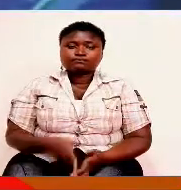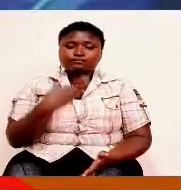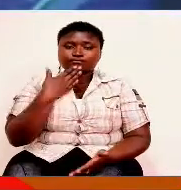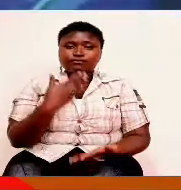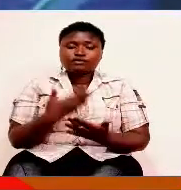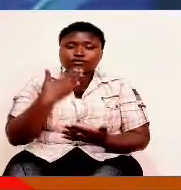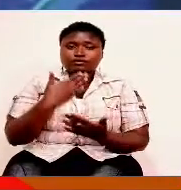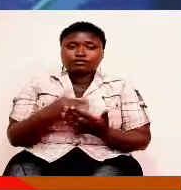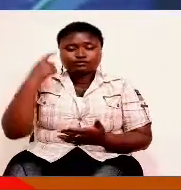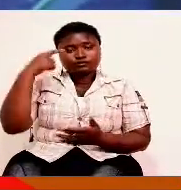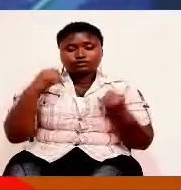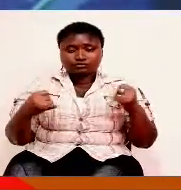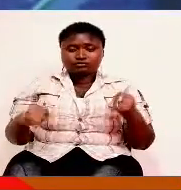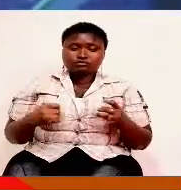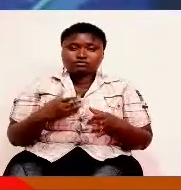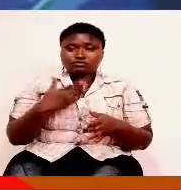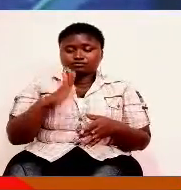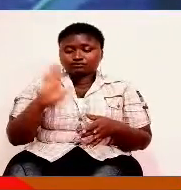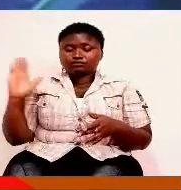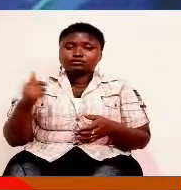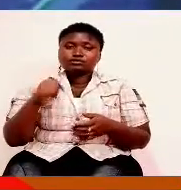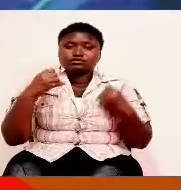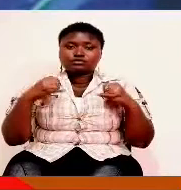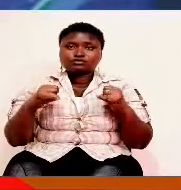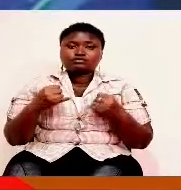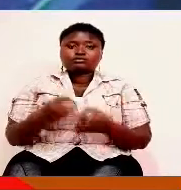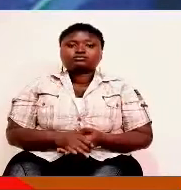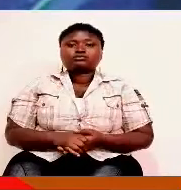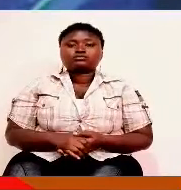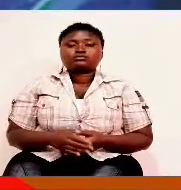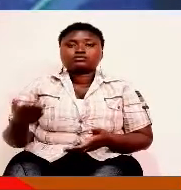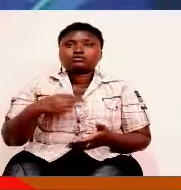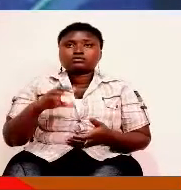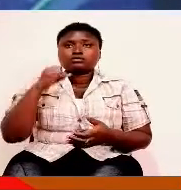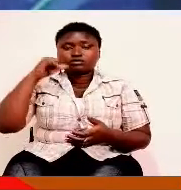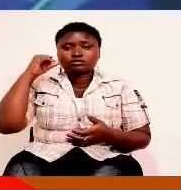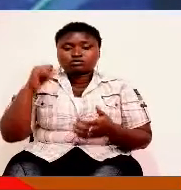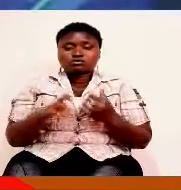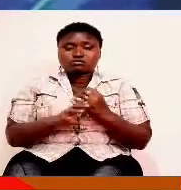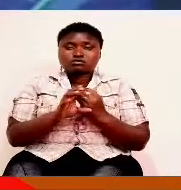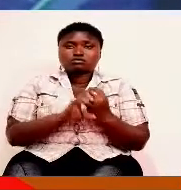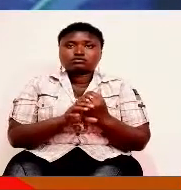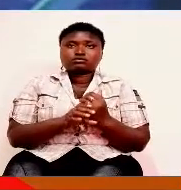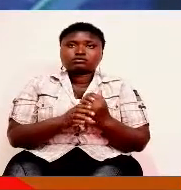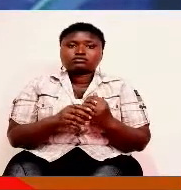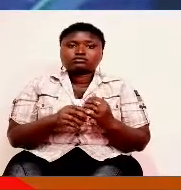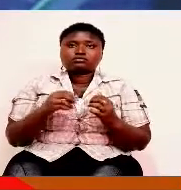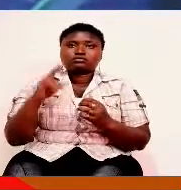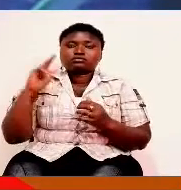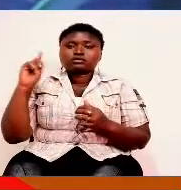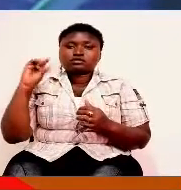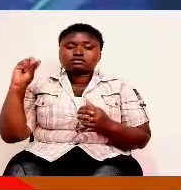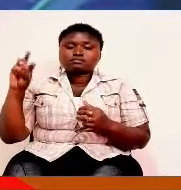Thank you muno Veronica Wambui wa Kimanini odwa gutwareria report iyo na turi oko county niyo ya Naikuru ni ati itsura ria